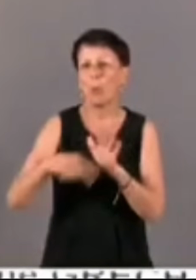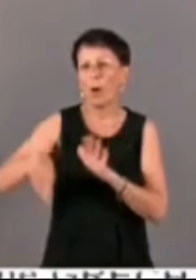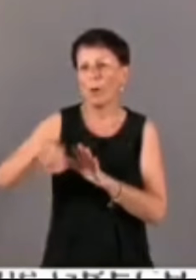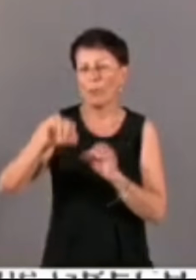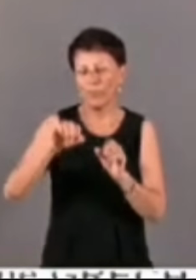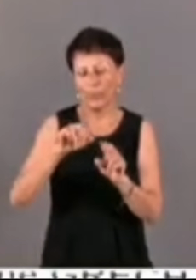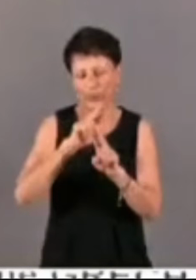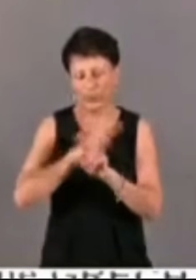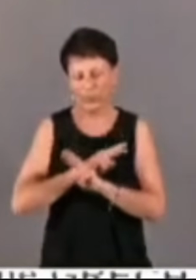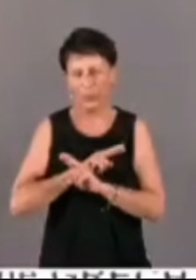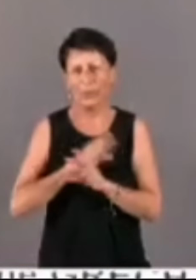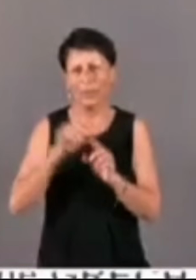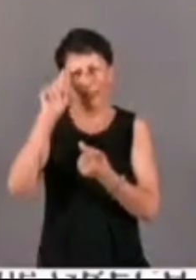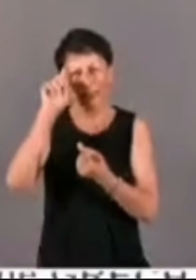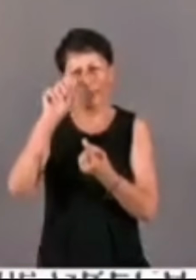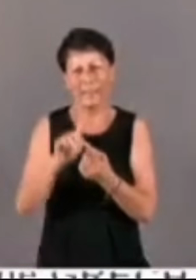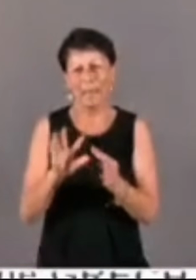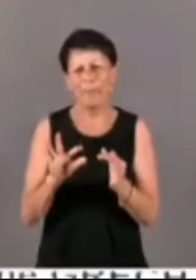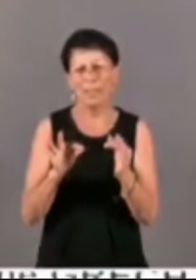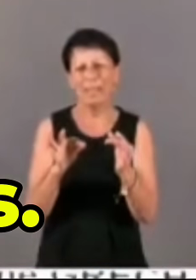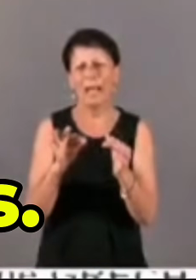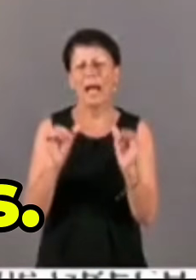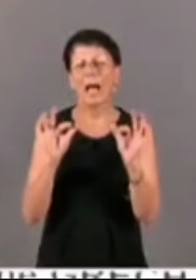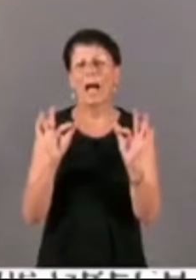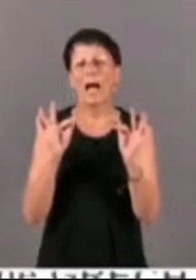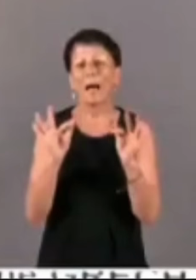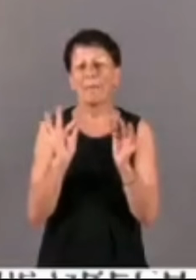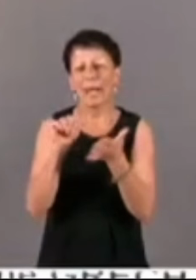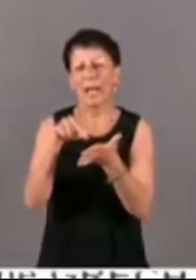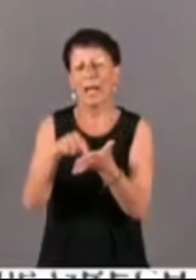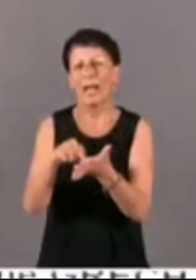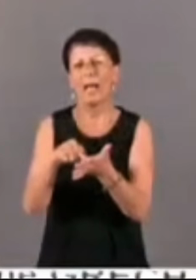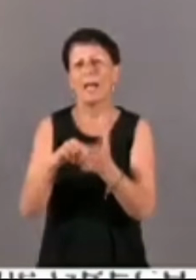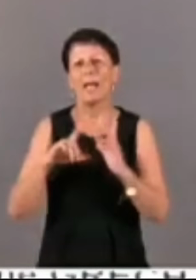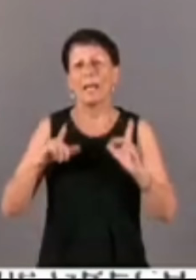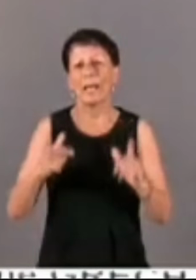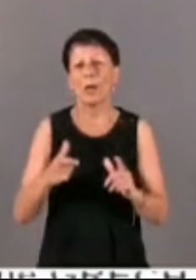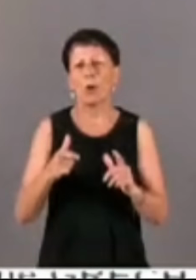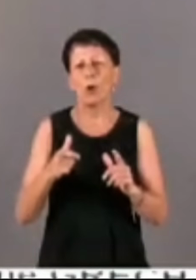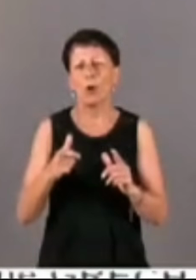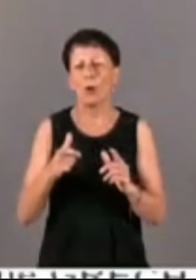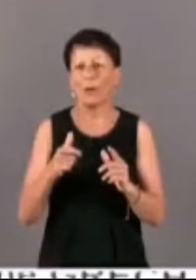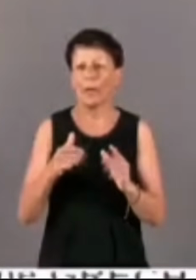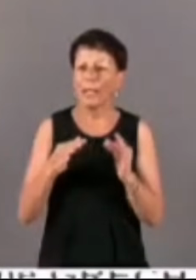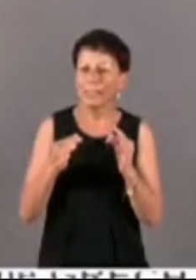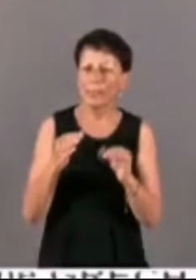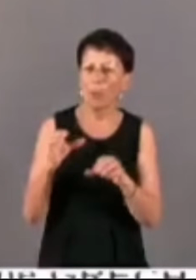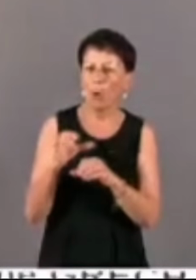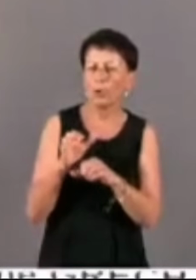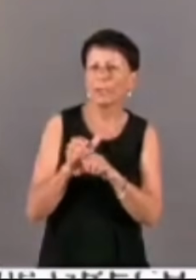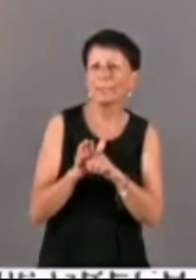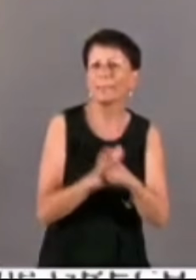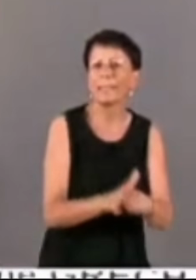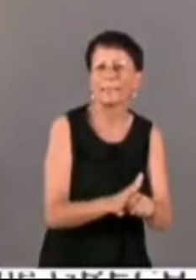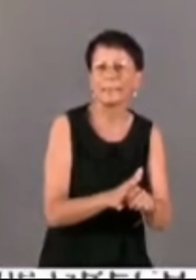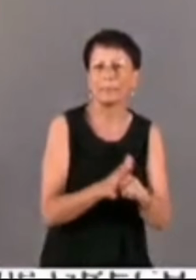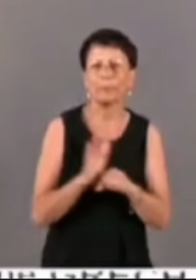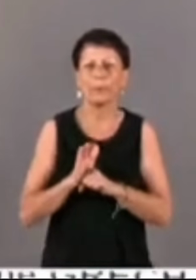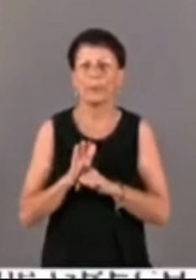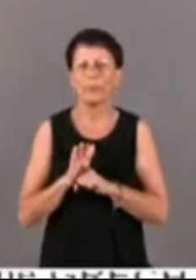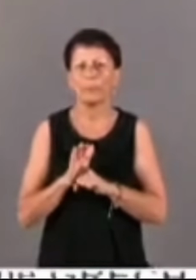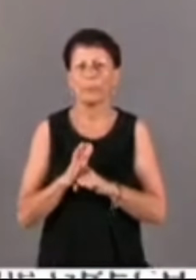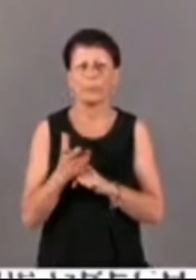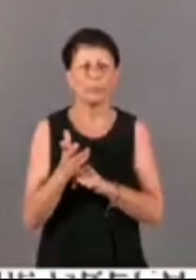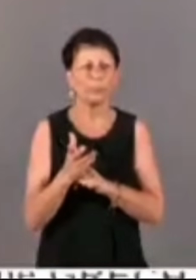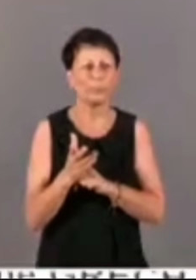de sensibilisation aux discriminations dans les écoles. Je voudrais attirer votre attention, monsieur le maire, et celle de votre